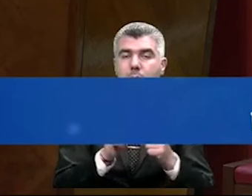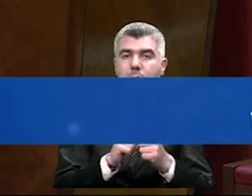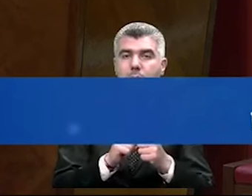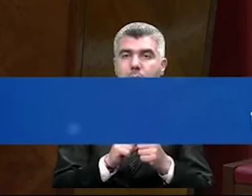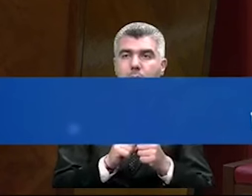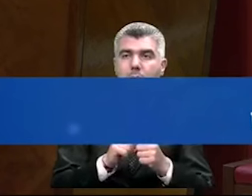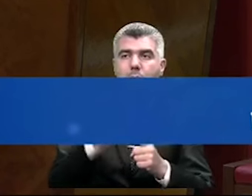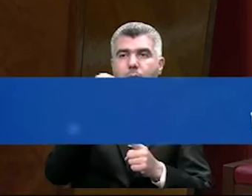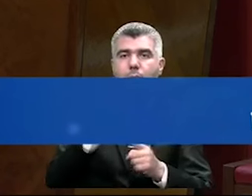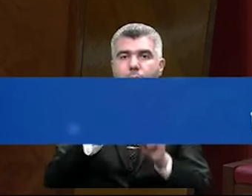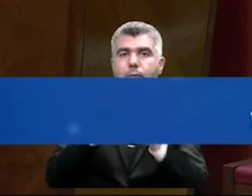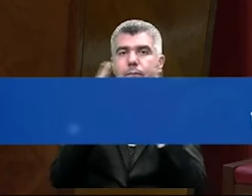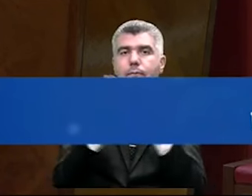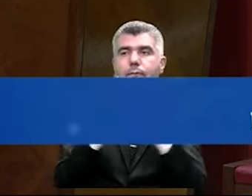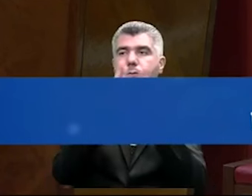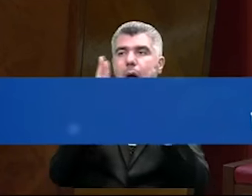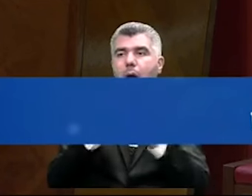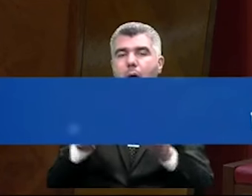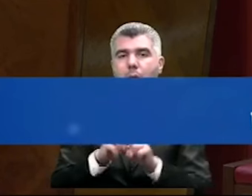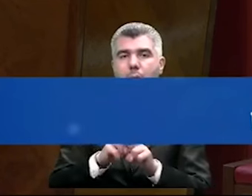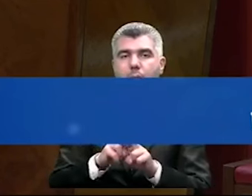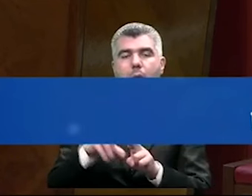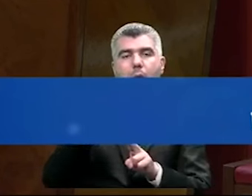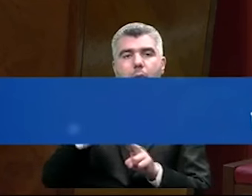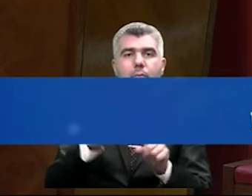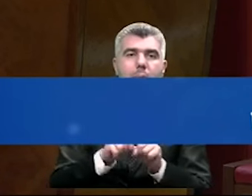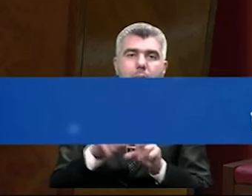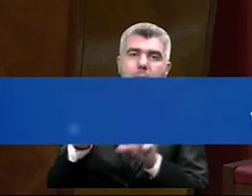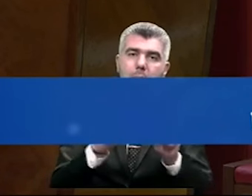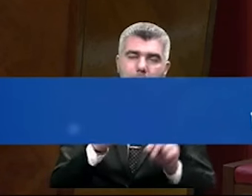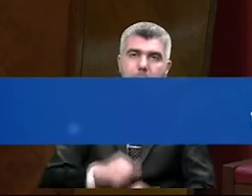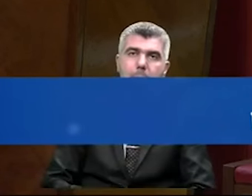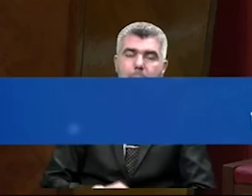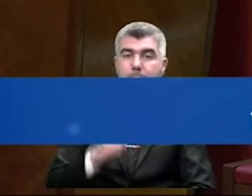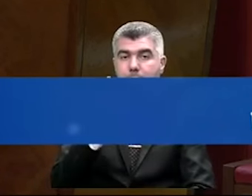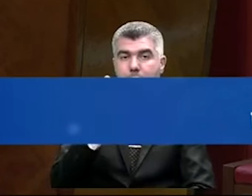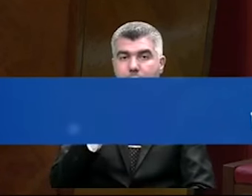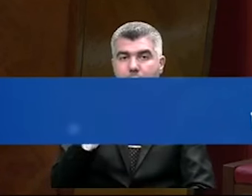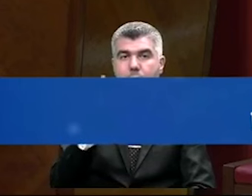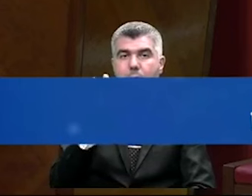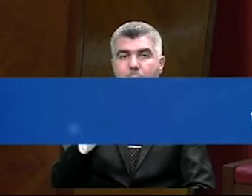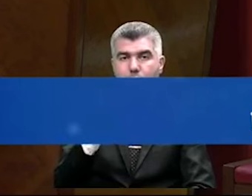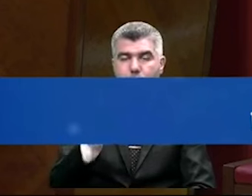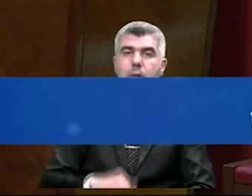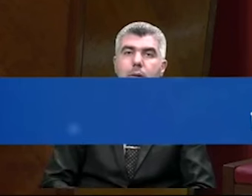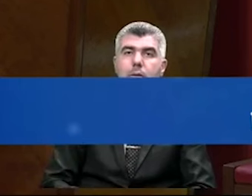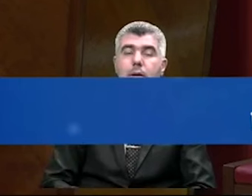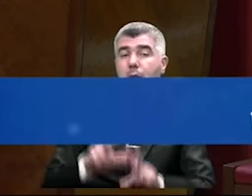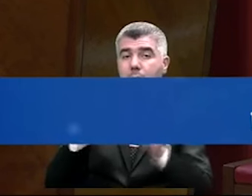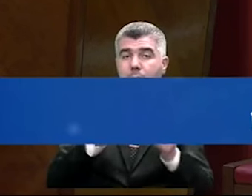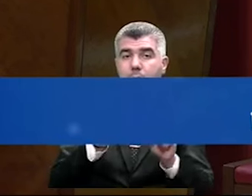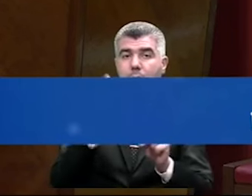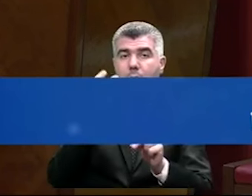الدوليه يعني ماشي احنا كان كلشي تسحب هشي اللي غادي يوقع في 24 مقارنه مع